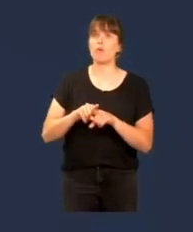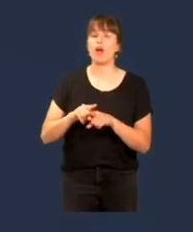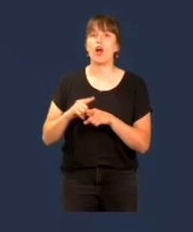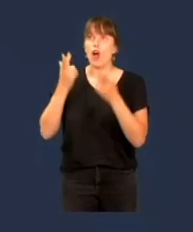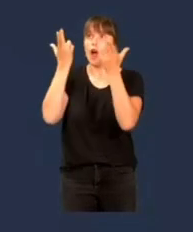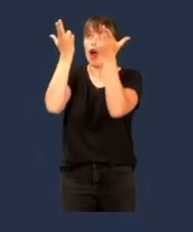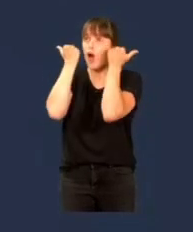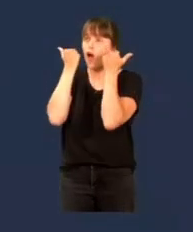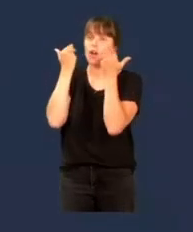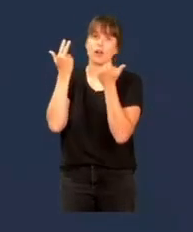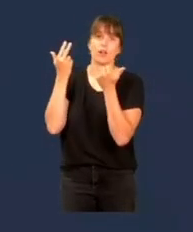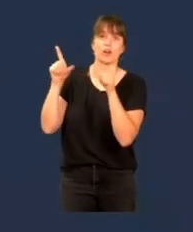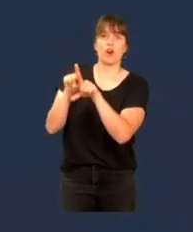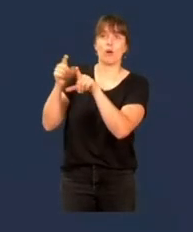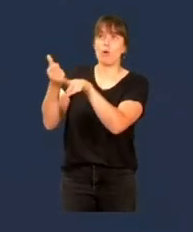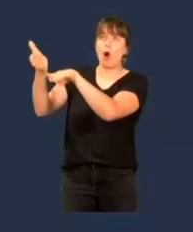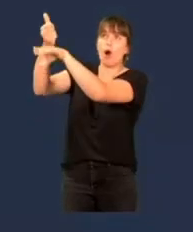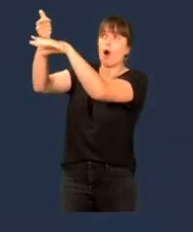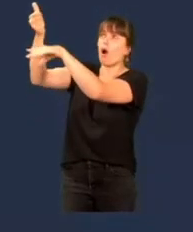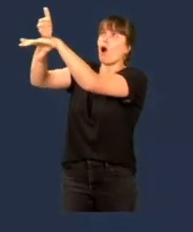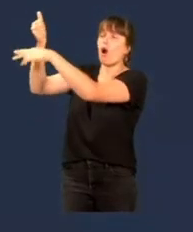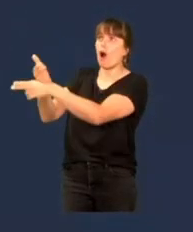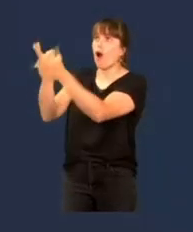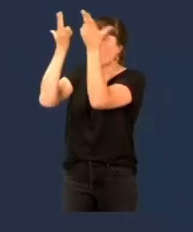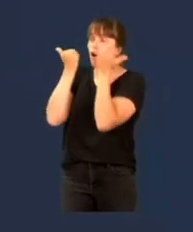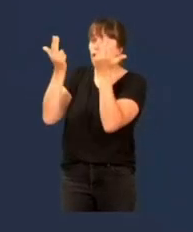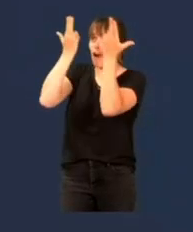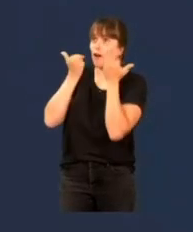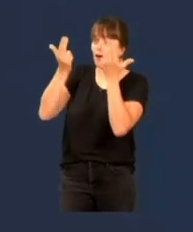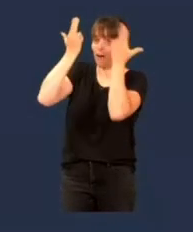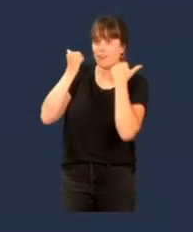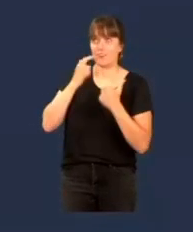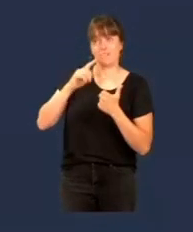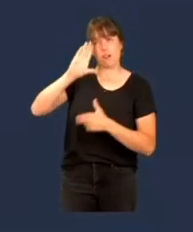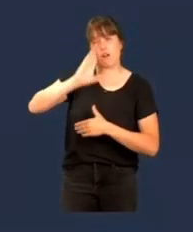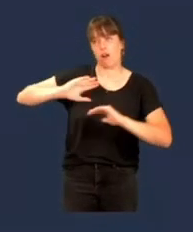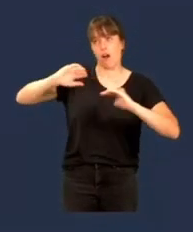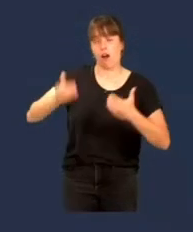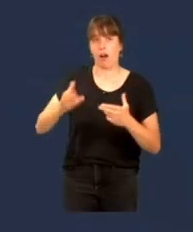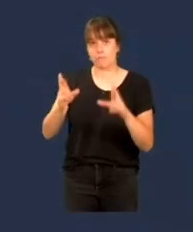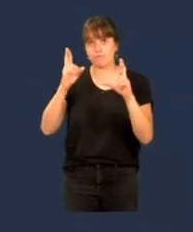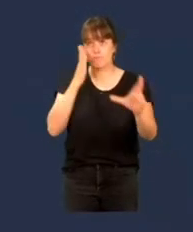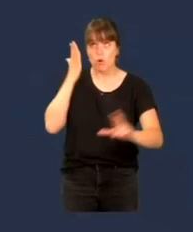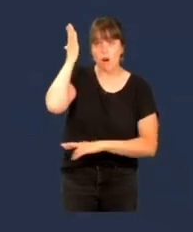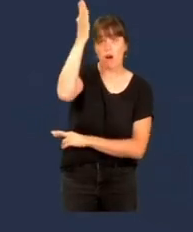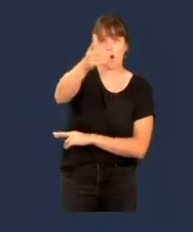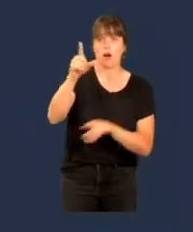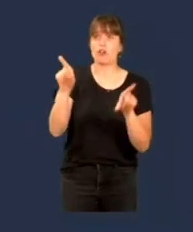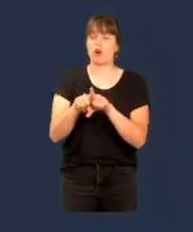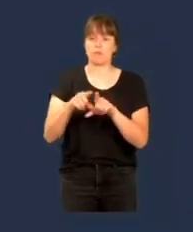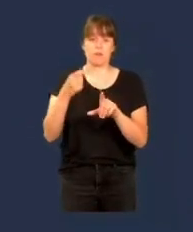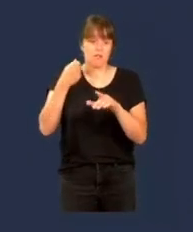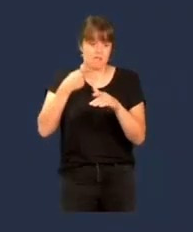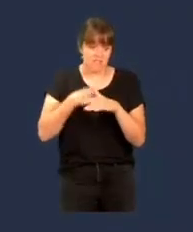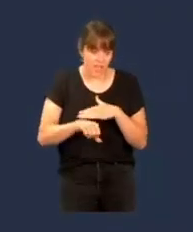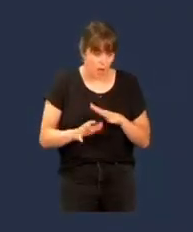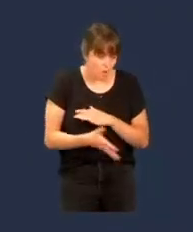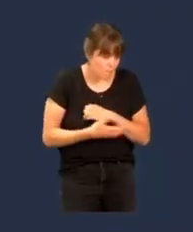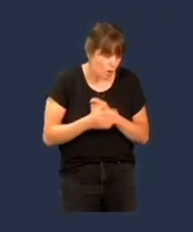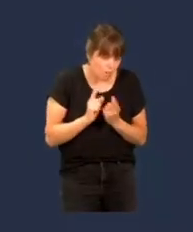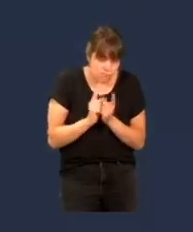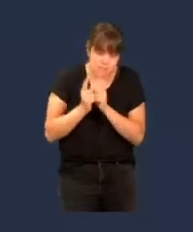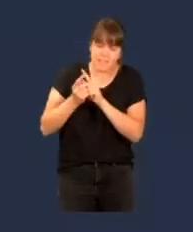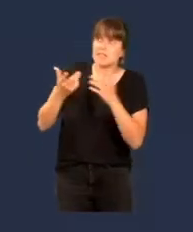superpuissances étrangères, tel un laquais, s'écrasant systématiquement devant tous les caprices d'un châtelain mal né. Enfin, j'ouvre